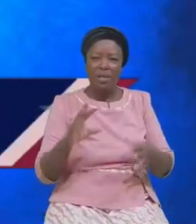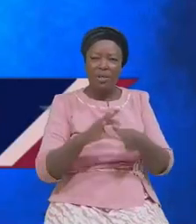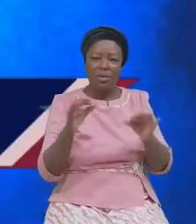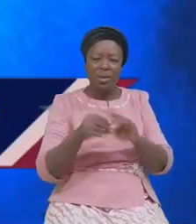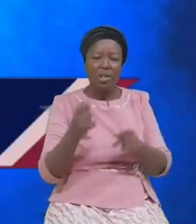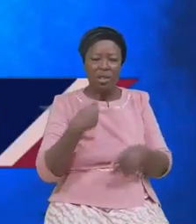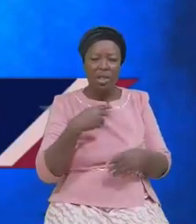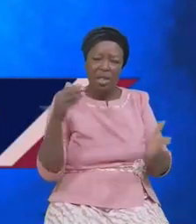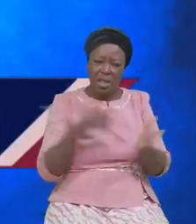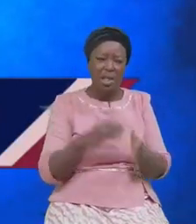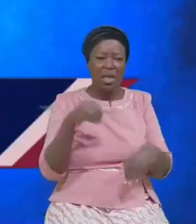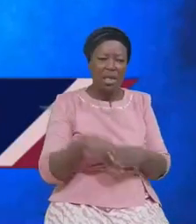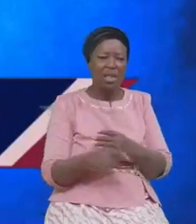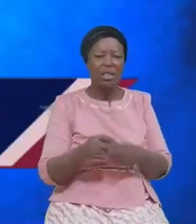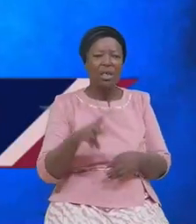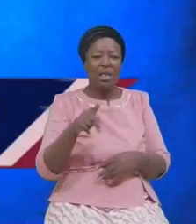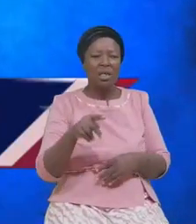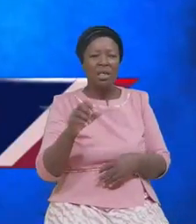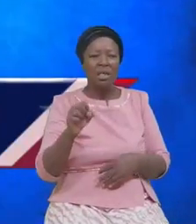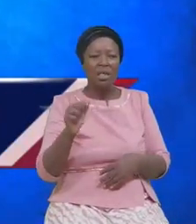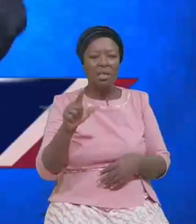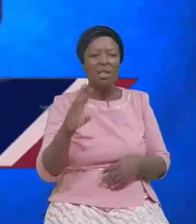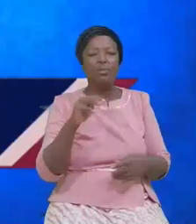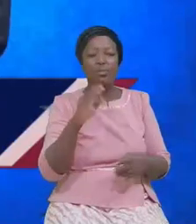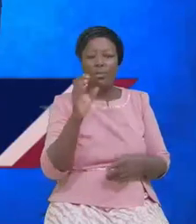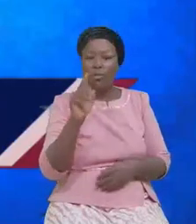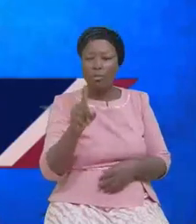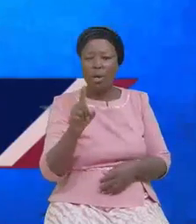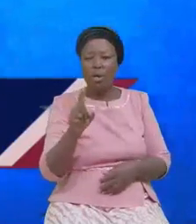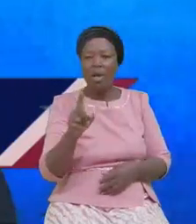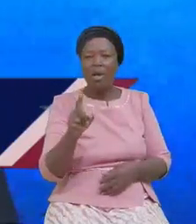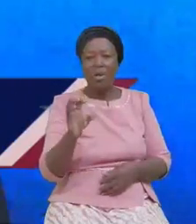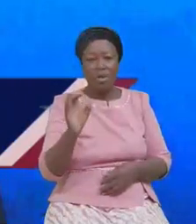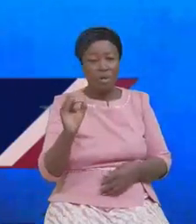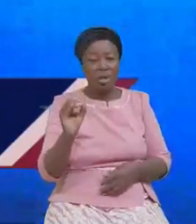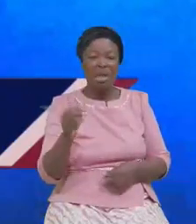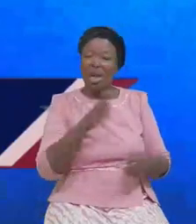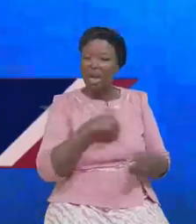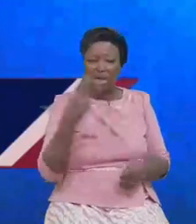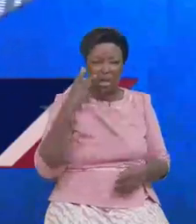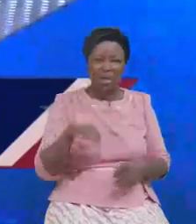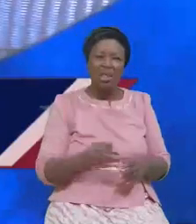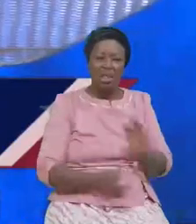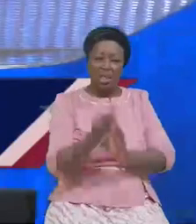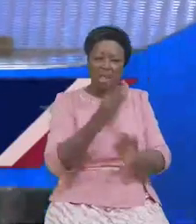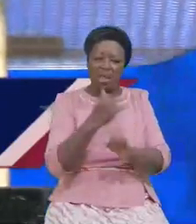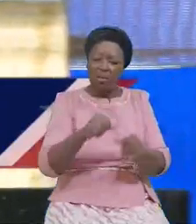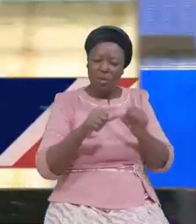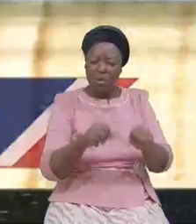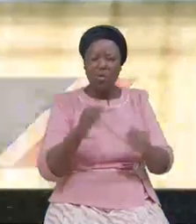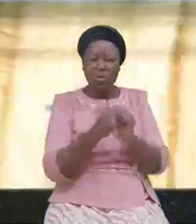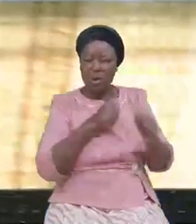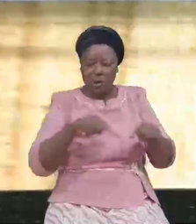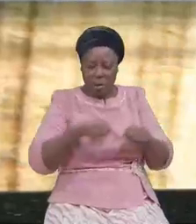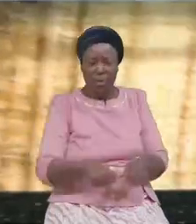ici dans Psaume 106, qu'au lieu de continuer avec le Seigneur, demeurer avec le Seigneur, rester